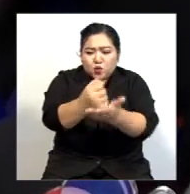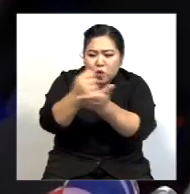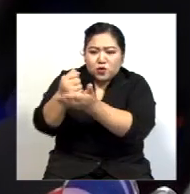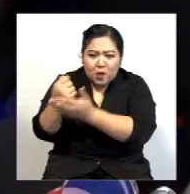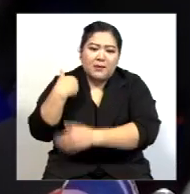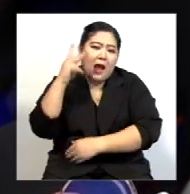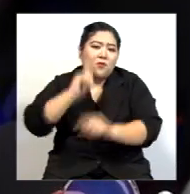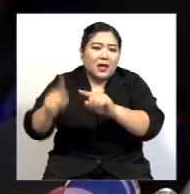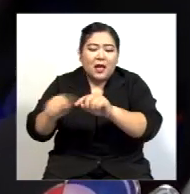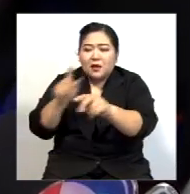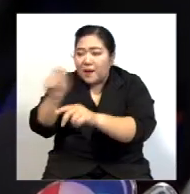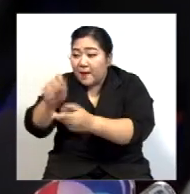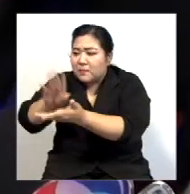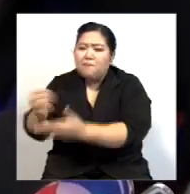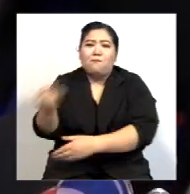ว่าเออไม่เป็นอะไรนะ